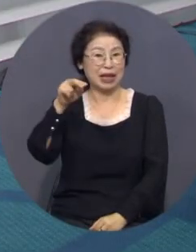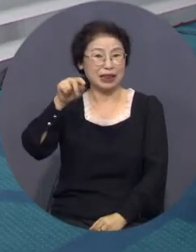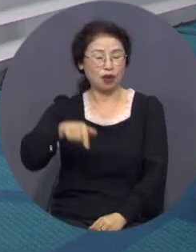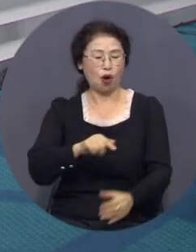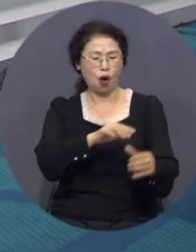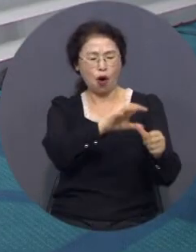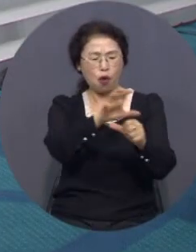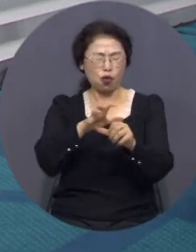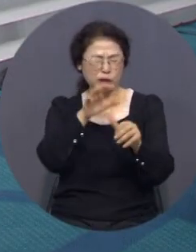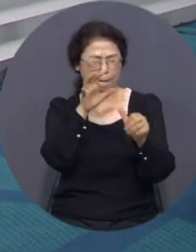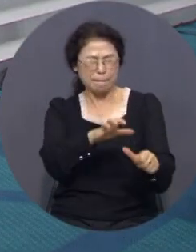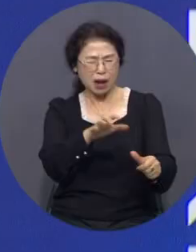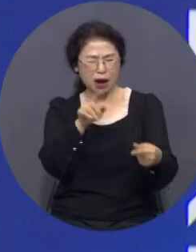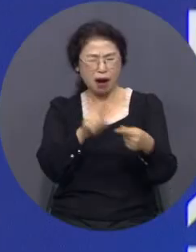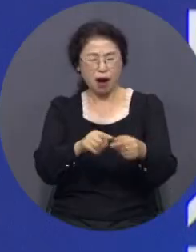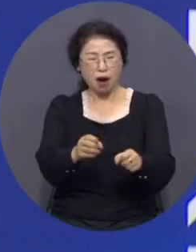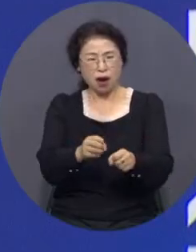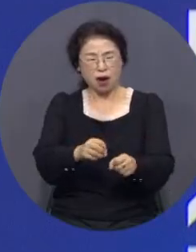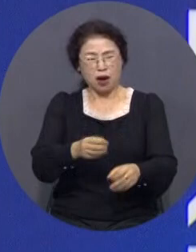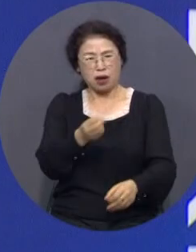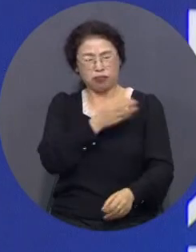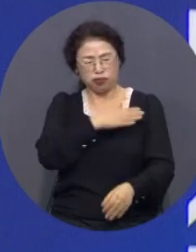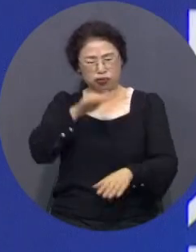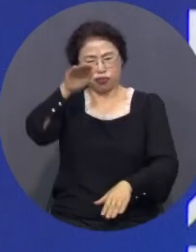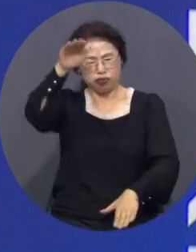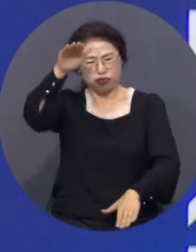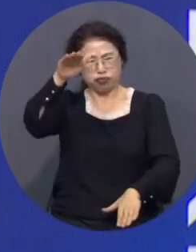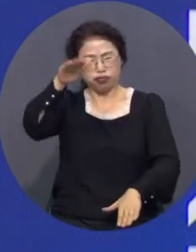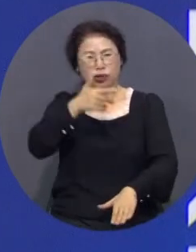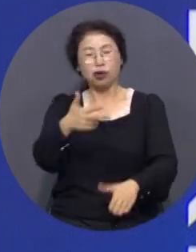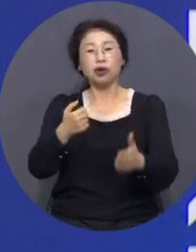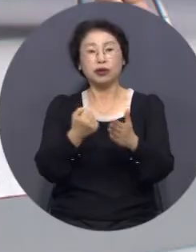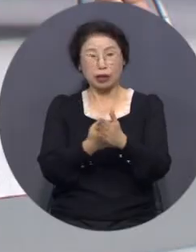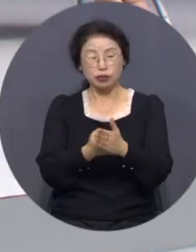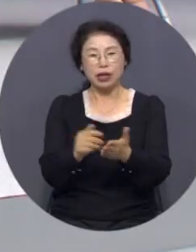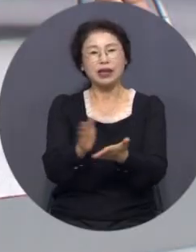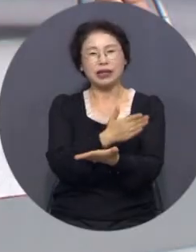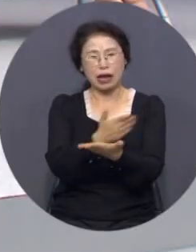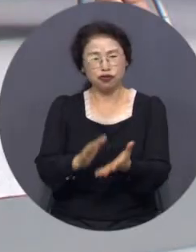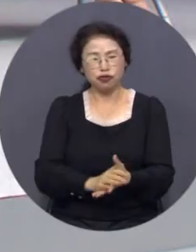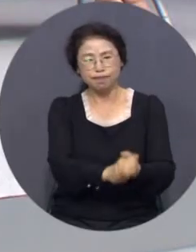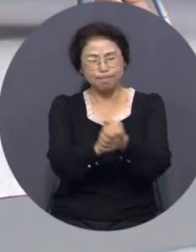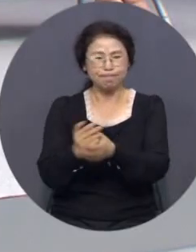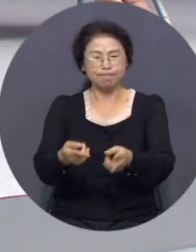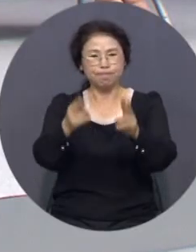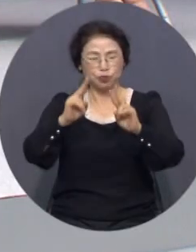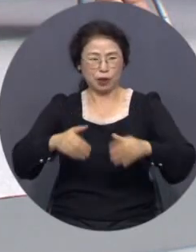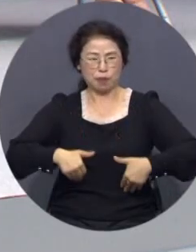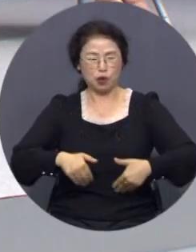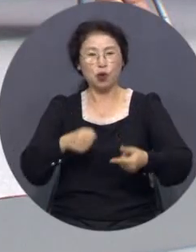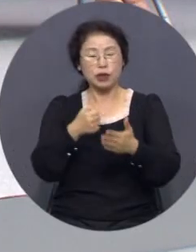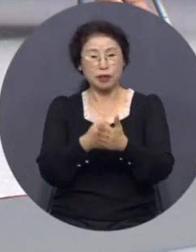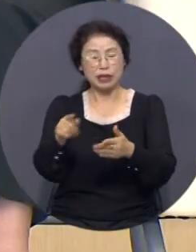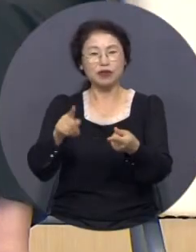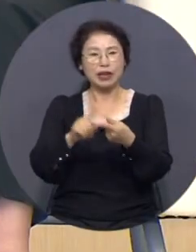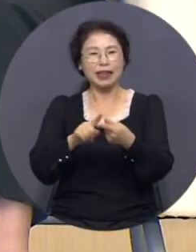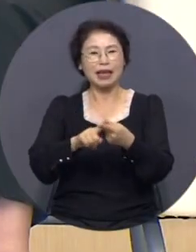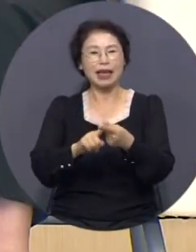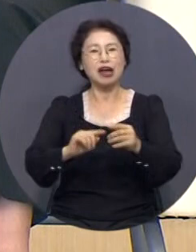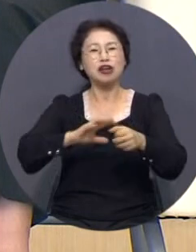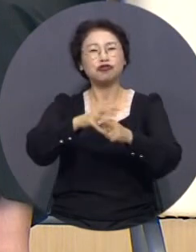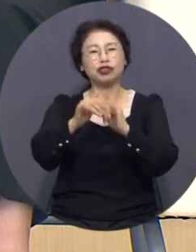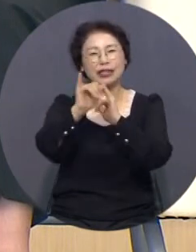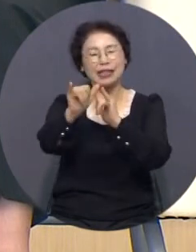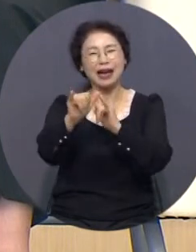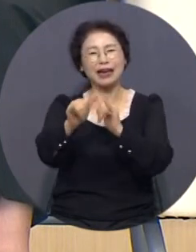부의 불평등이 심화돼 나눔과 봉사의 국제적 협력과 연대가 더욱 필요한 만큼 김만덕 국제상 제정이